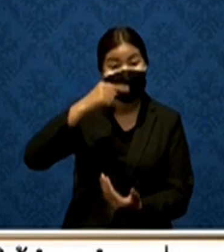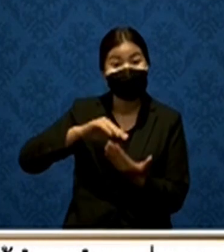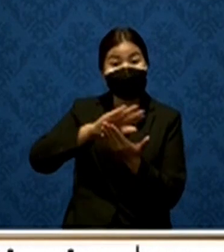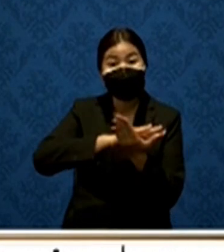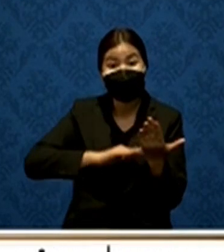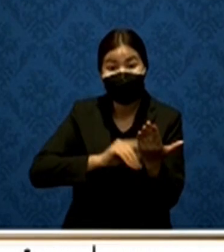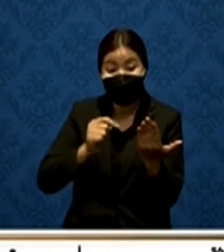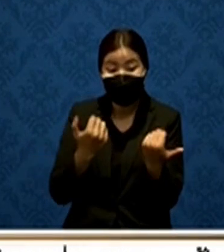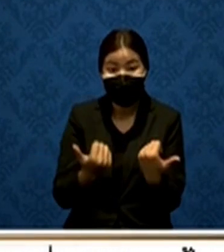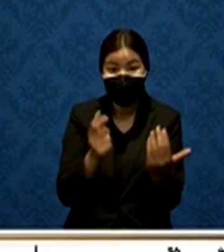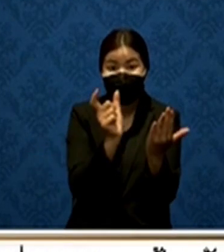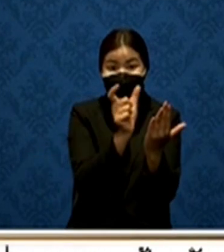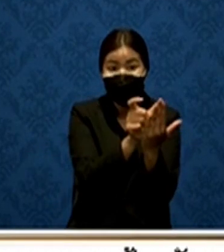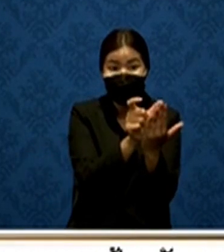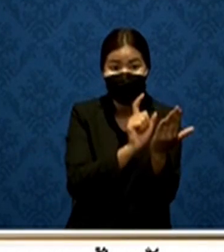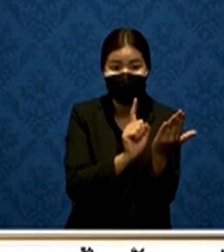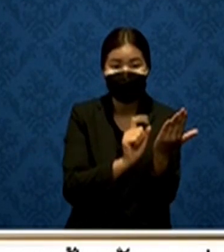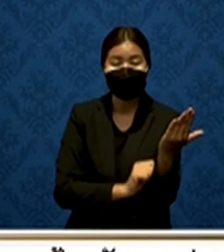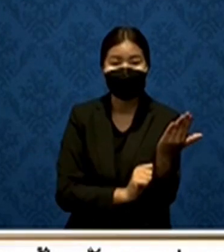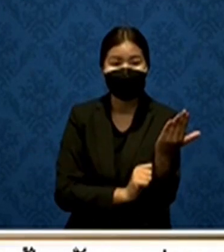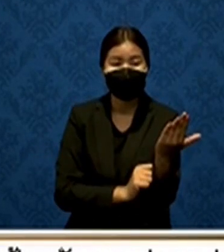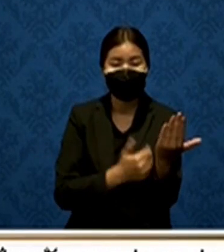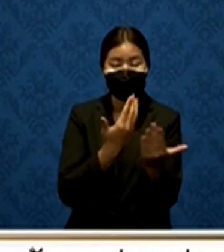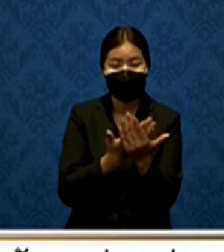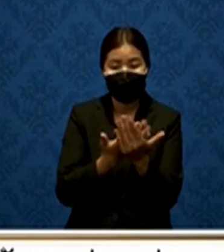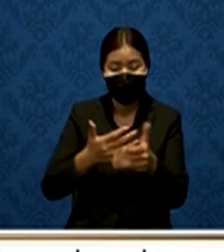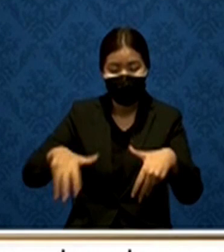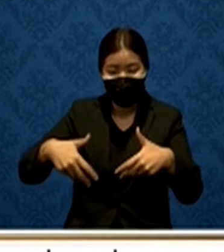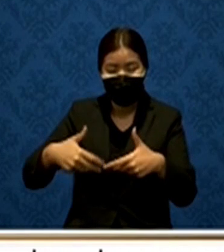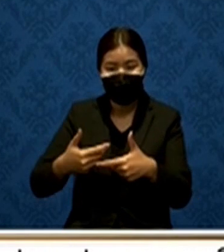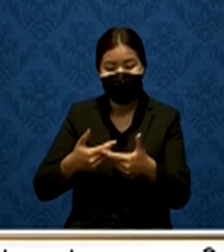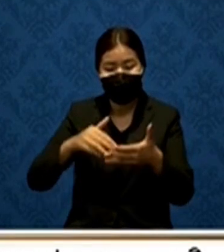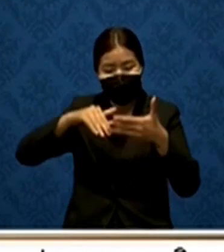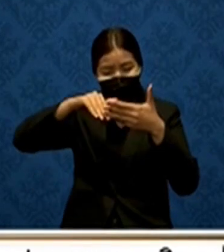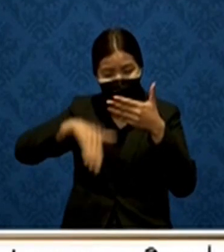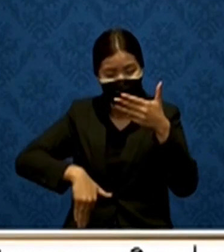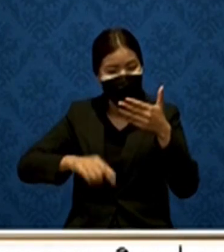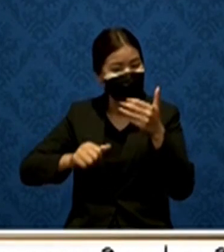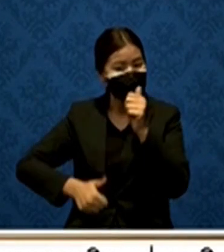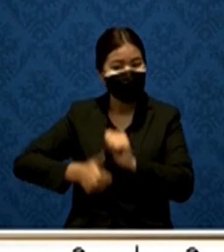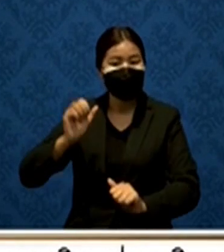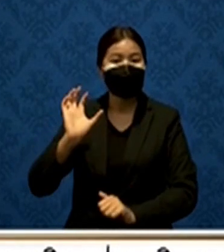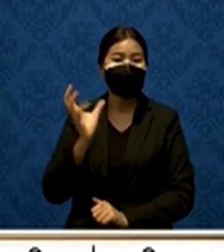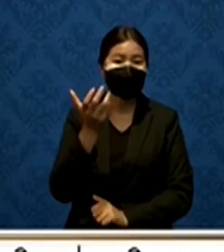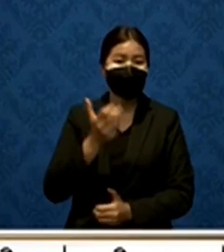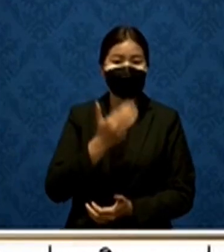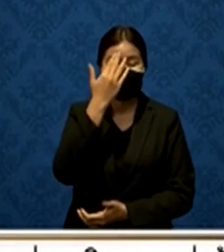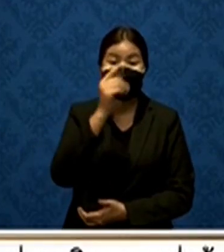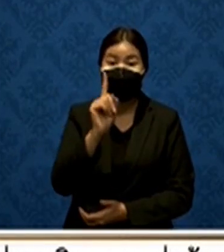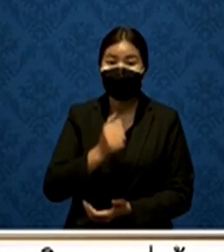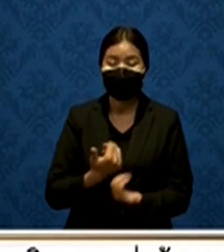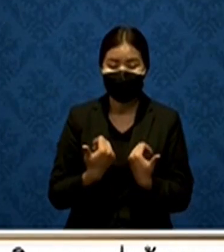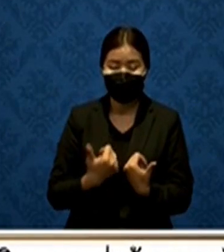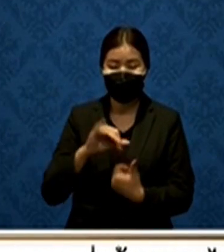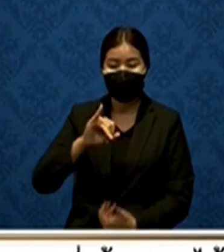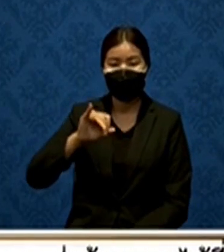อยู่ในกลุมประเทศที่เงินเฟ้อต่ำที่สุดในโลกที่เป็นเช่นนี้ก็เพระว่า IM